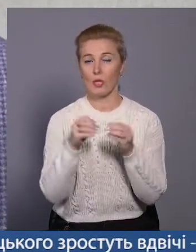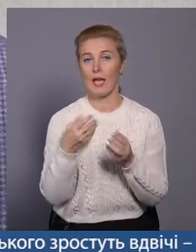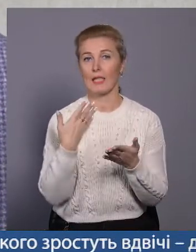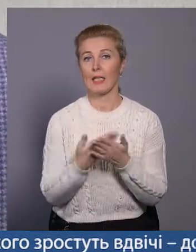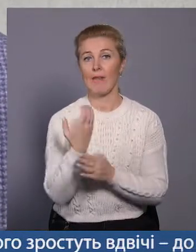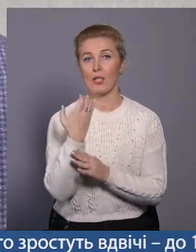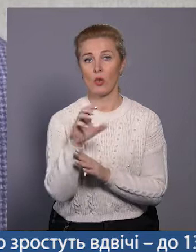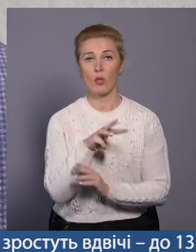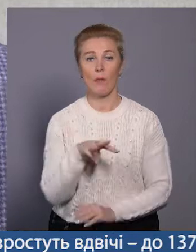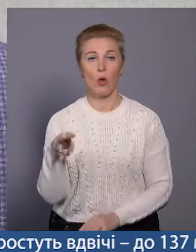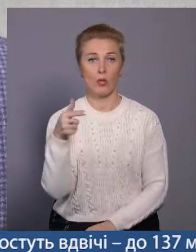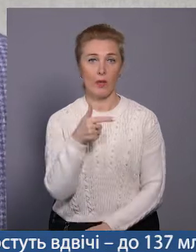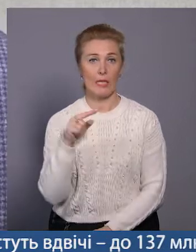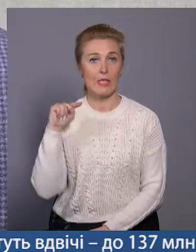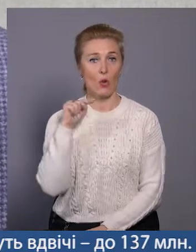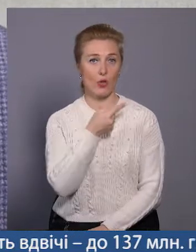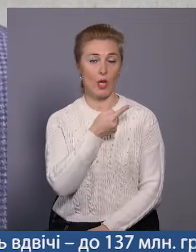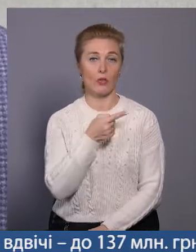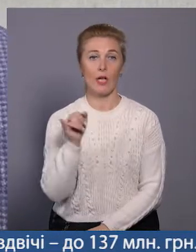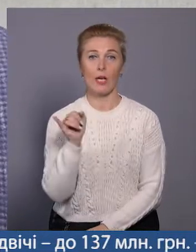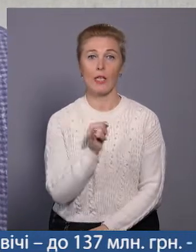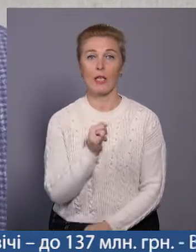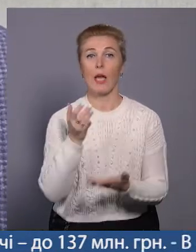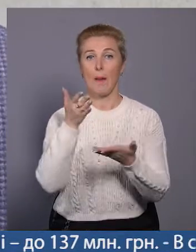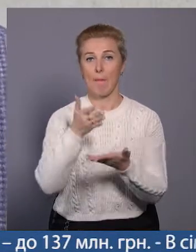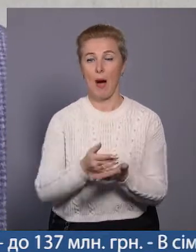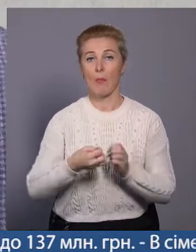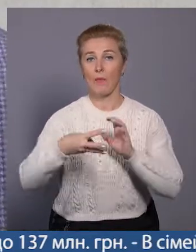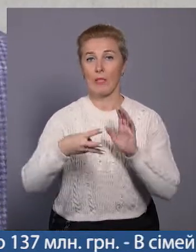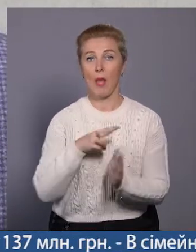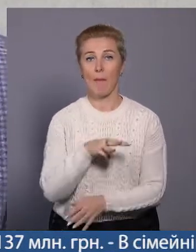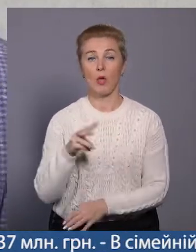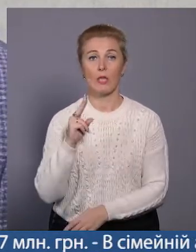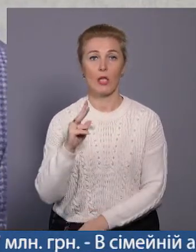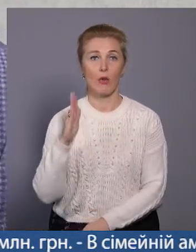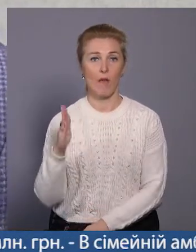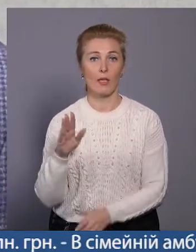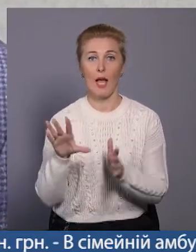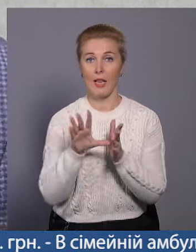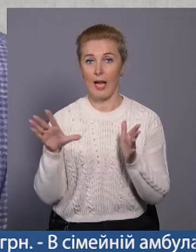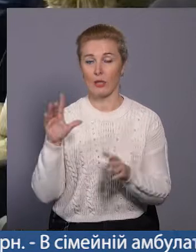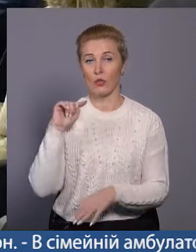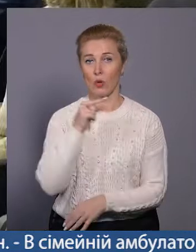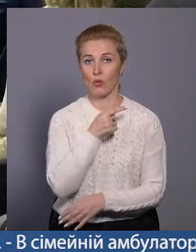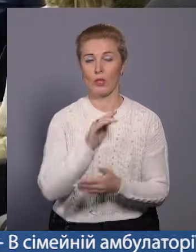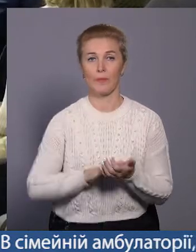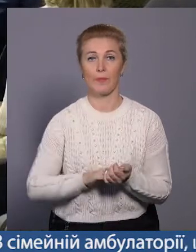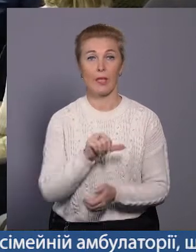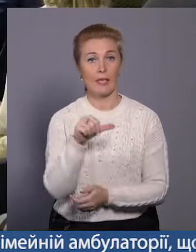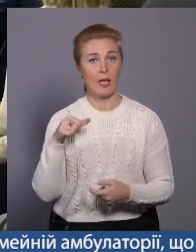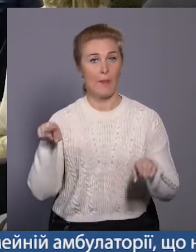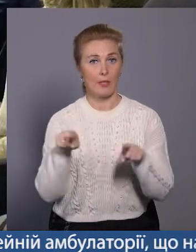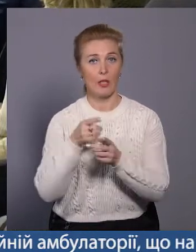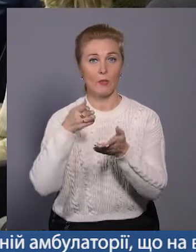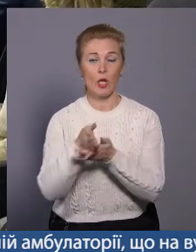сотні мільйонів гривень заощаджених. Ну і ми маємо 18 мільйонів кіловат електроенергії заощадженої. Саме таким